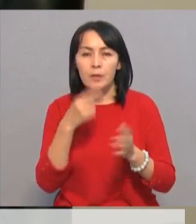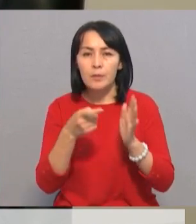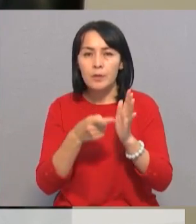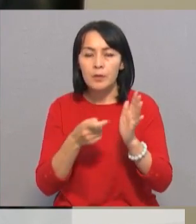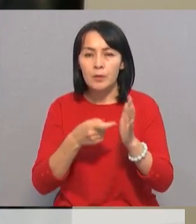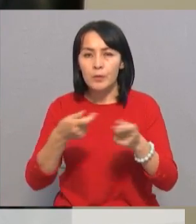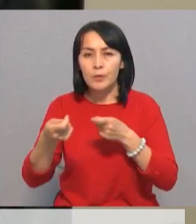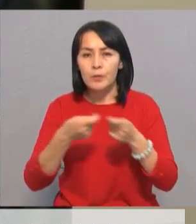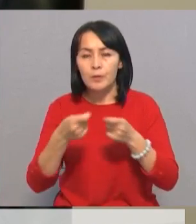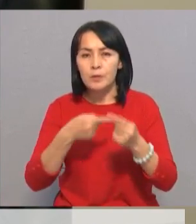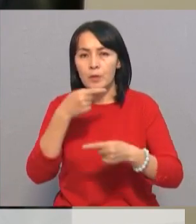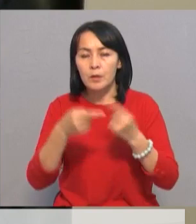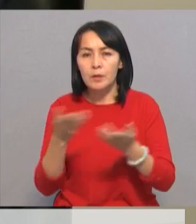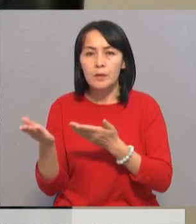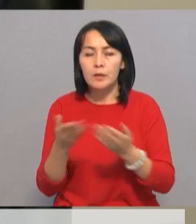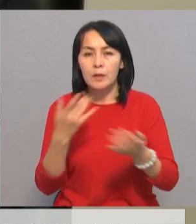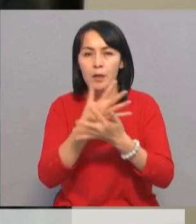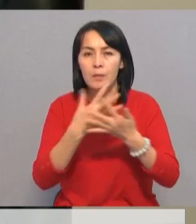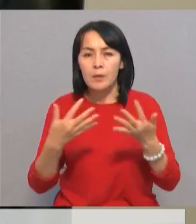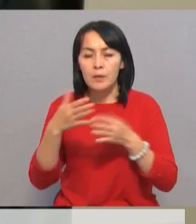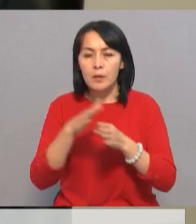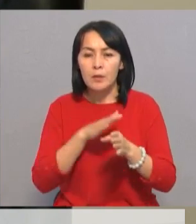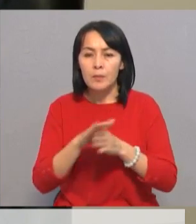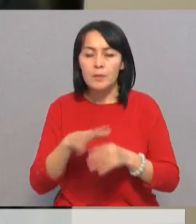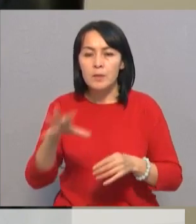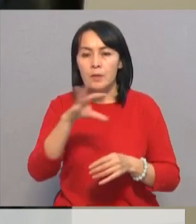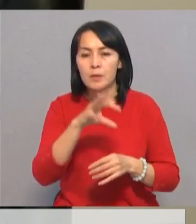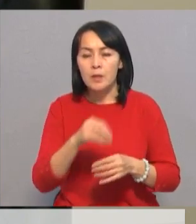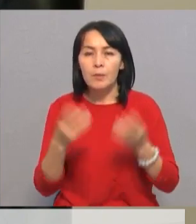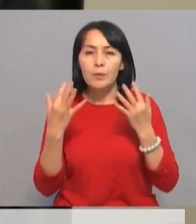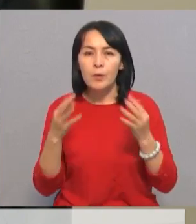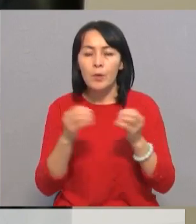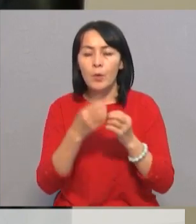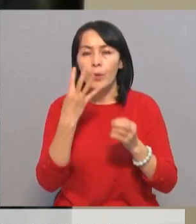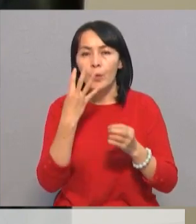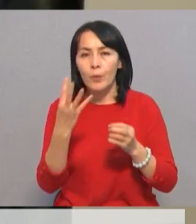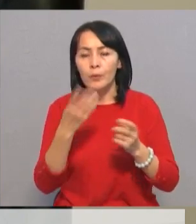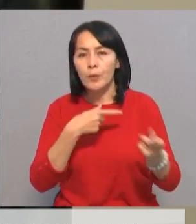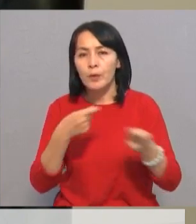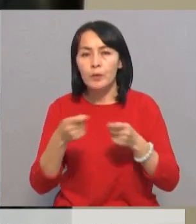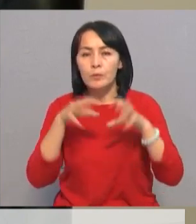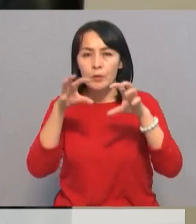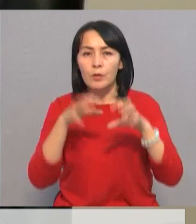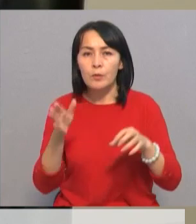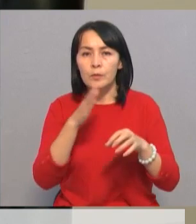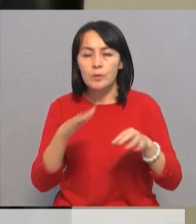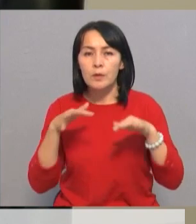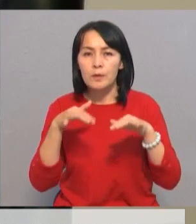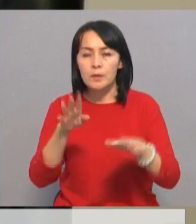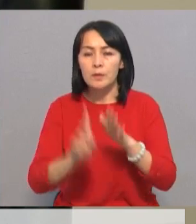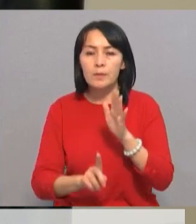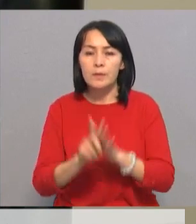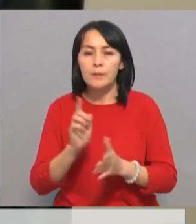тексеру департаменті арқылы келіп түскен материалдар бойынша, жалпы көлемде 14 әкімшілік құқық бұзушылық туралы істер